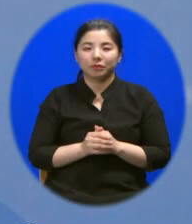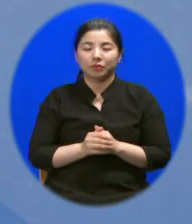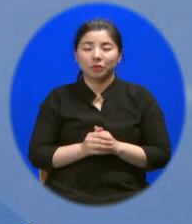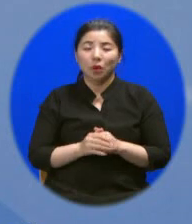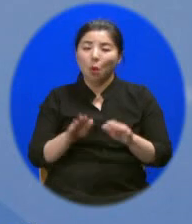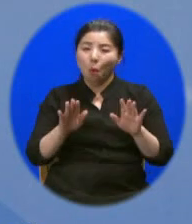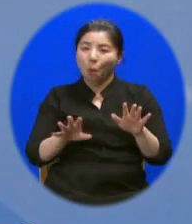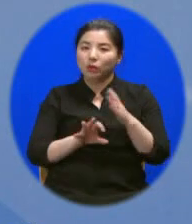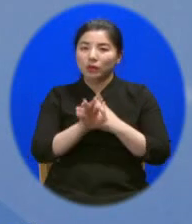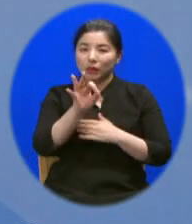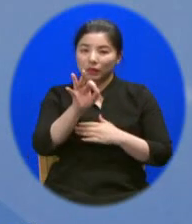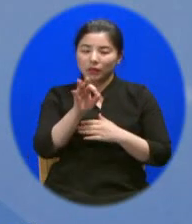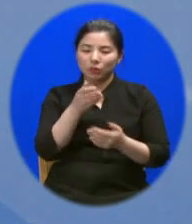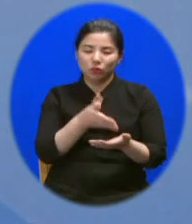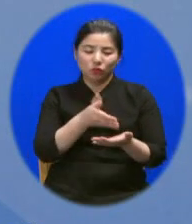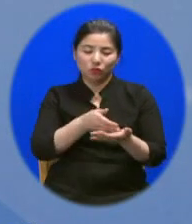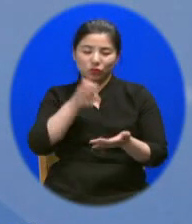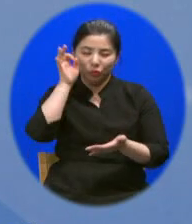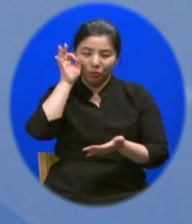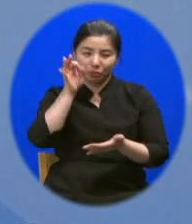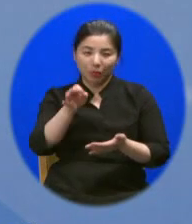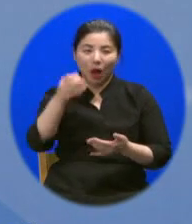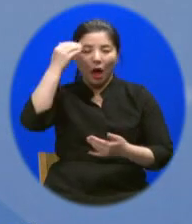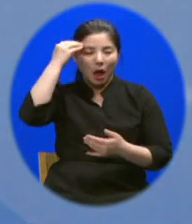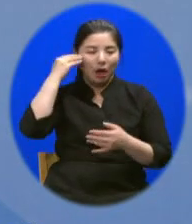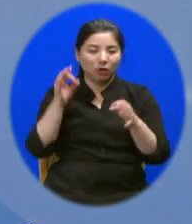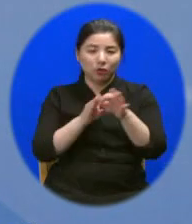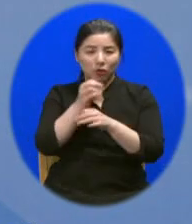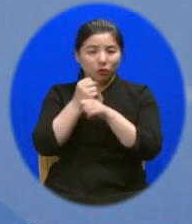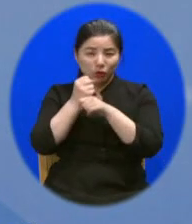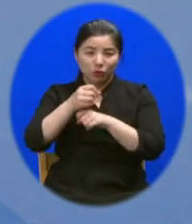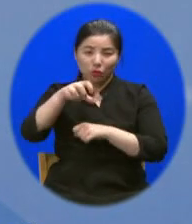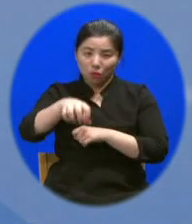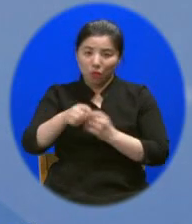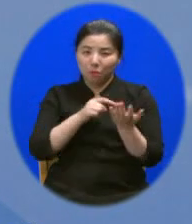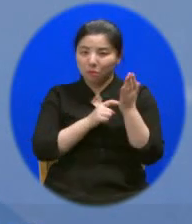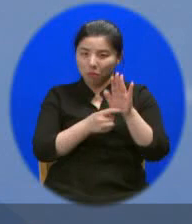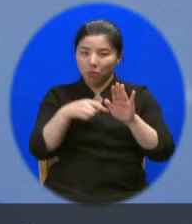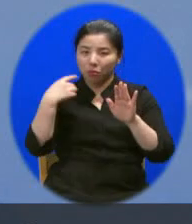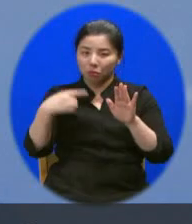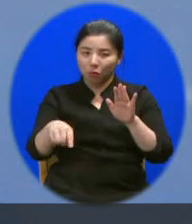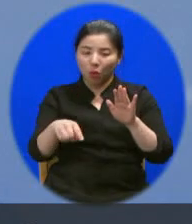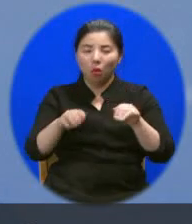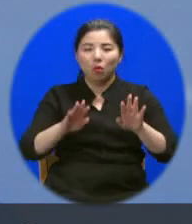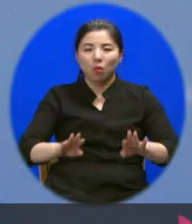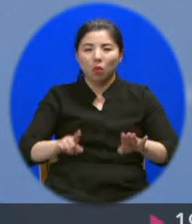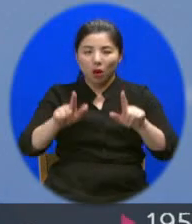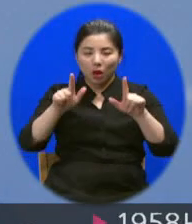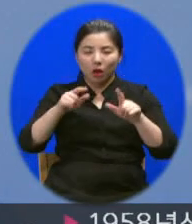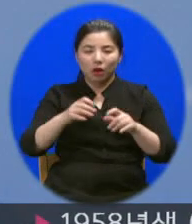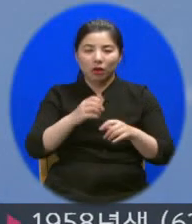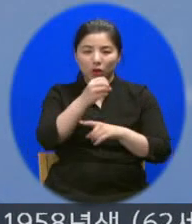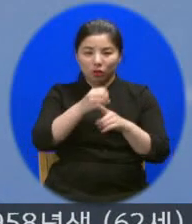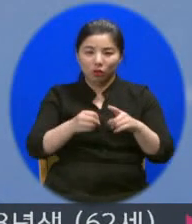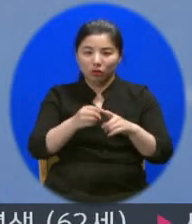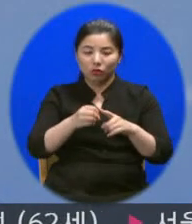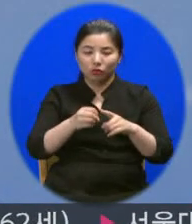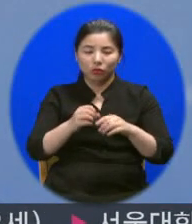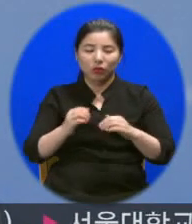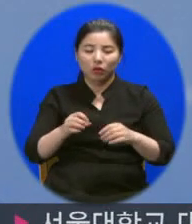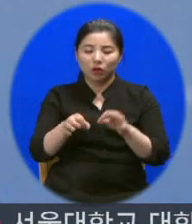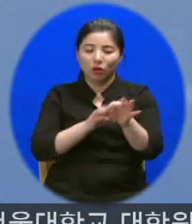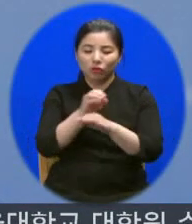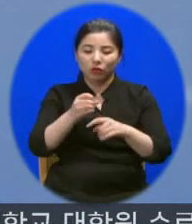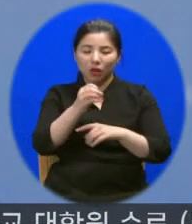오늘아침 보도에 따르면 한국경제연구원 에서 금년 돼 경제성장률이 라이너스